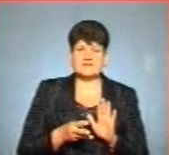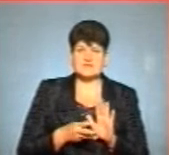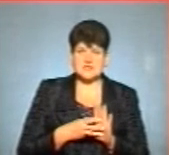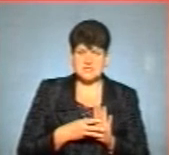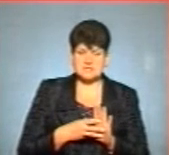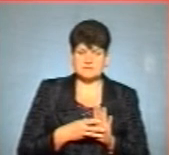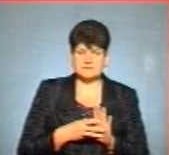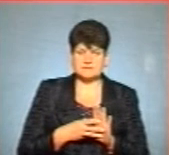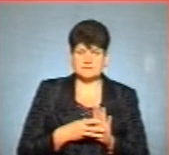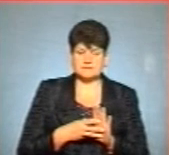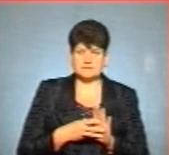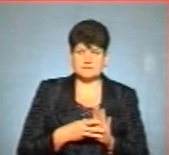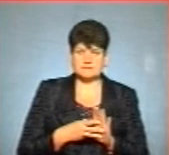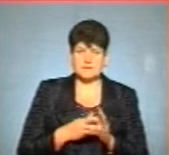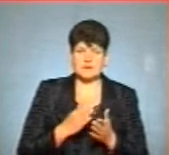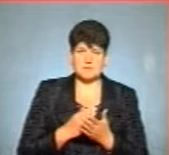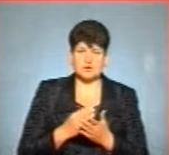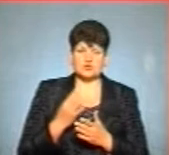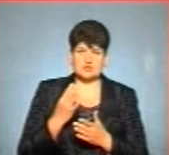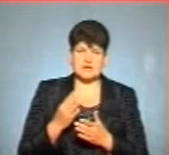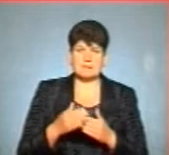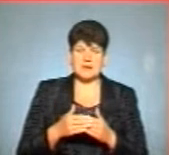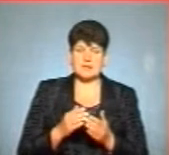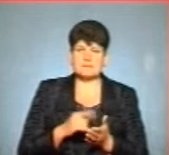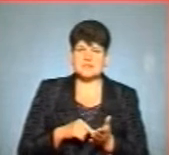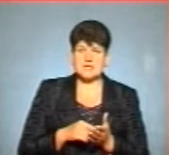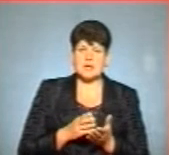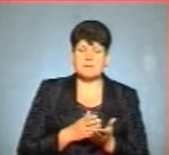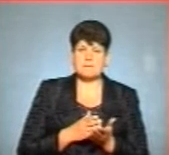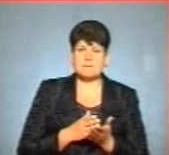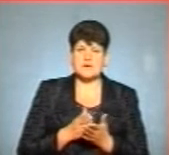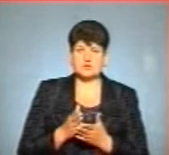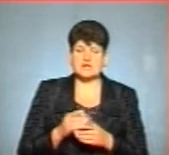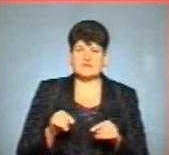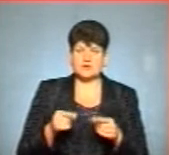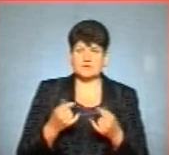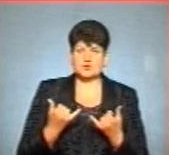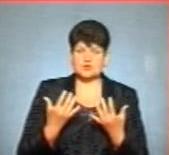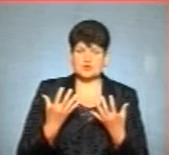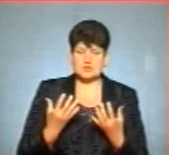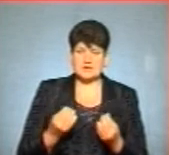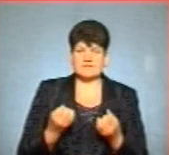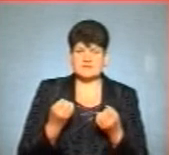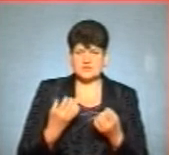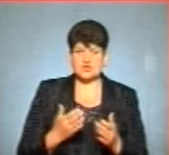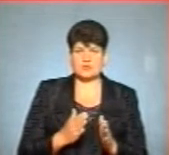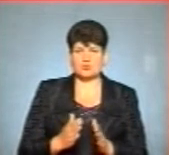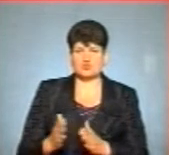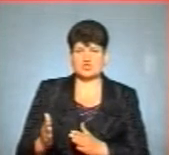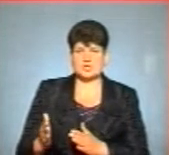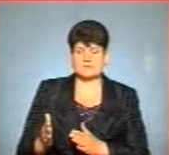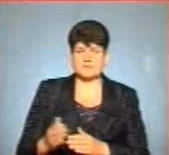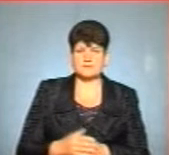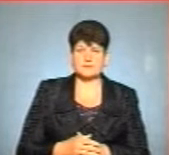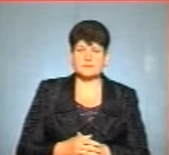пунктів, охоплені тими 4 приміськими маршрутами, і відновили від сьогоднішнього дня свою роботу в звичайному режимі. І